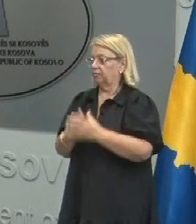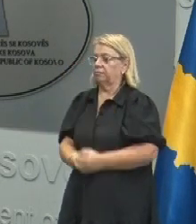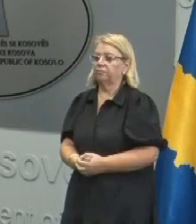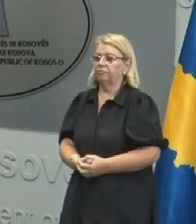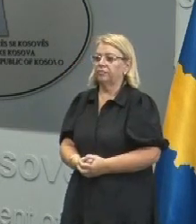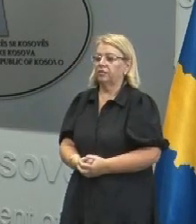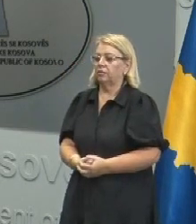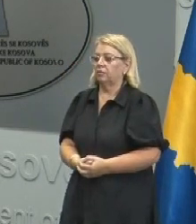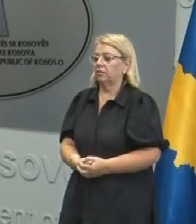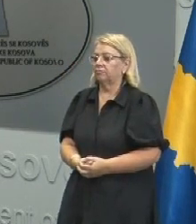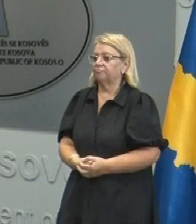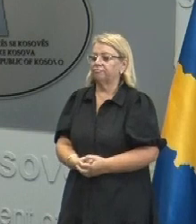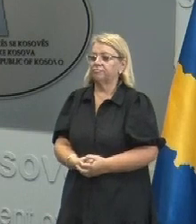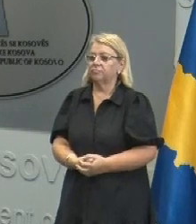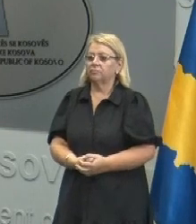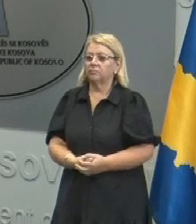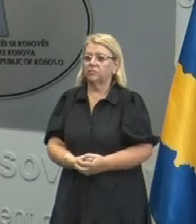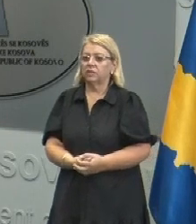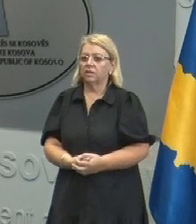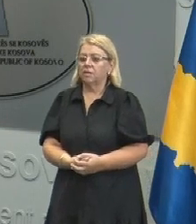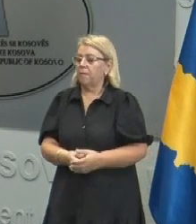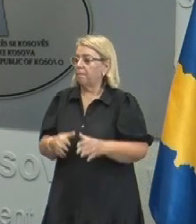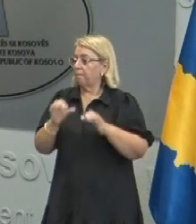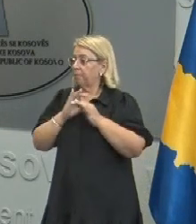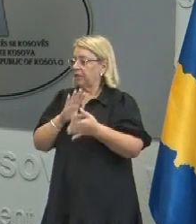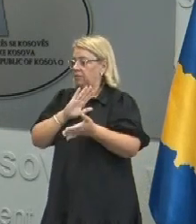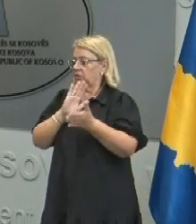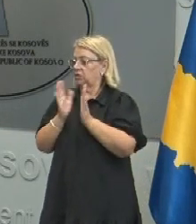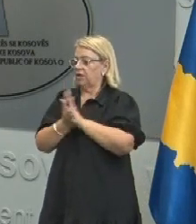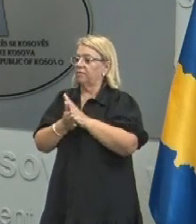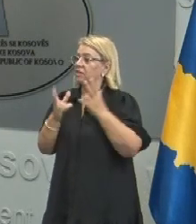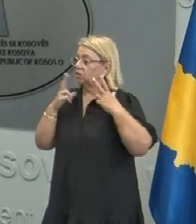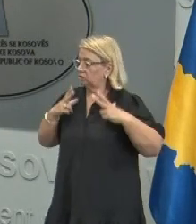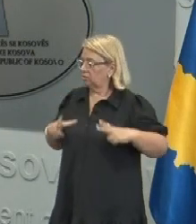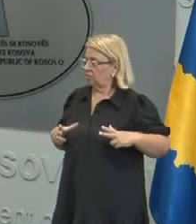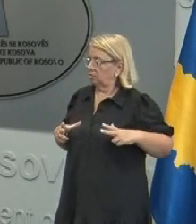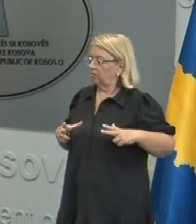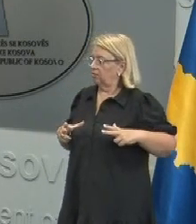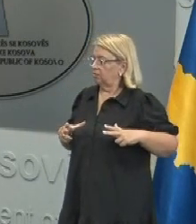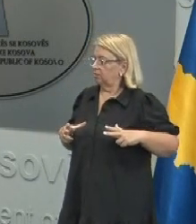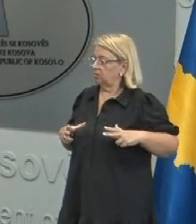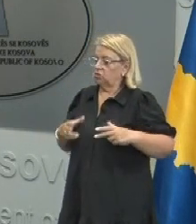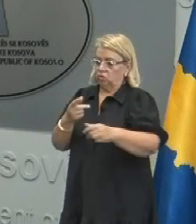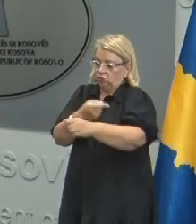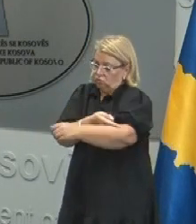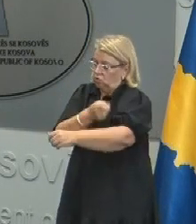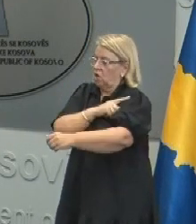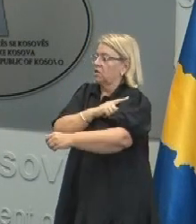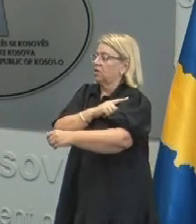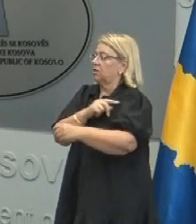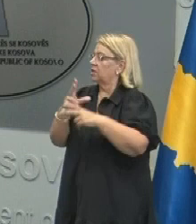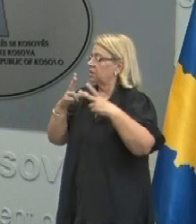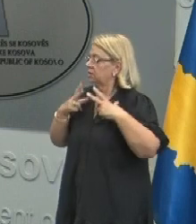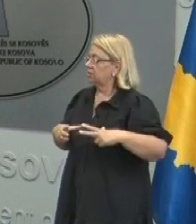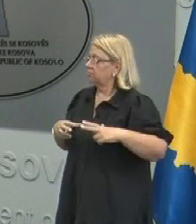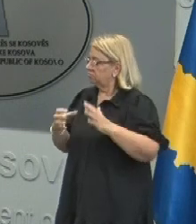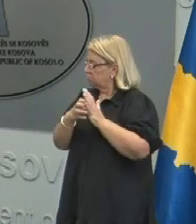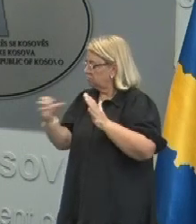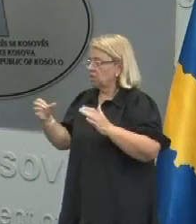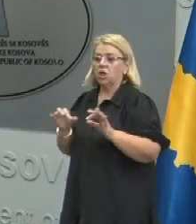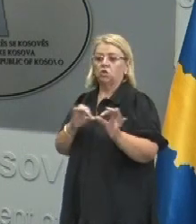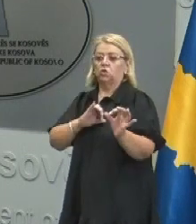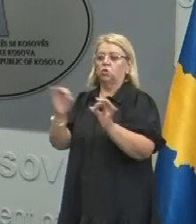të pazavendësueshëm sa i përket paqes qëndrueshme, stabilitet të afatgjatë dhe sigurisë jo vetëm Kosovë, por edhe